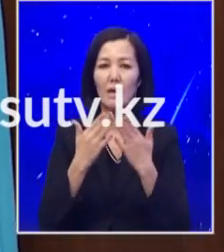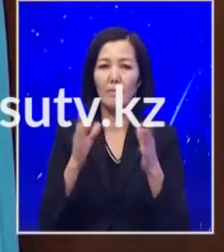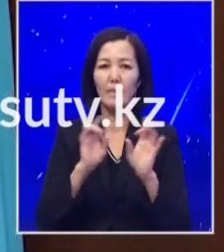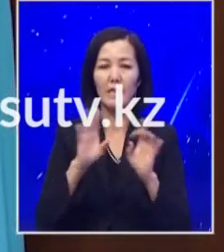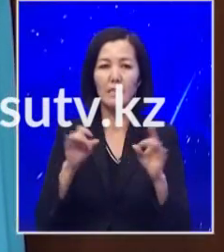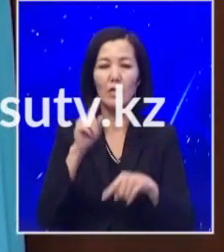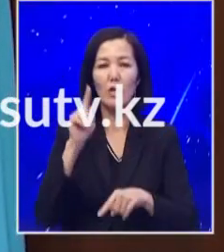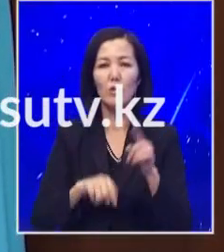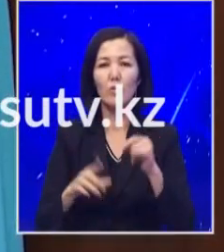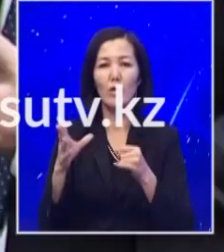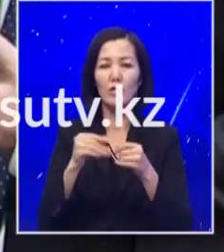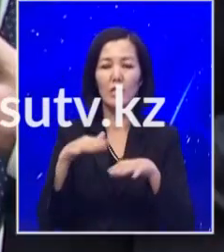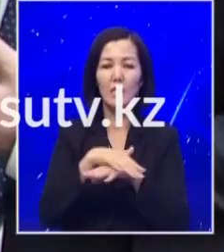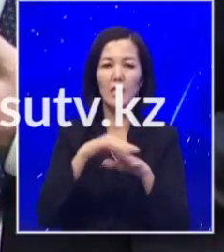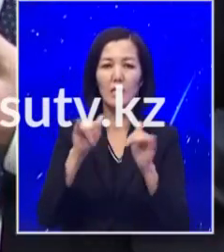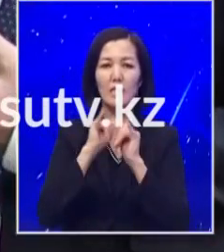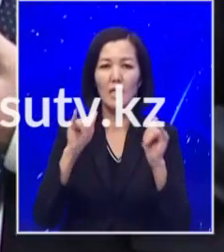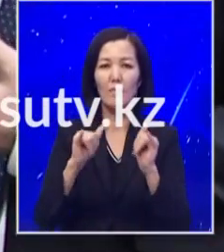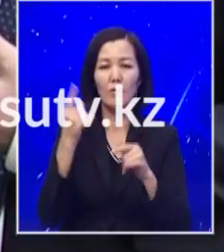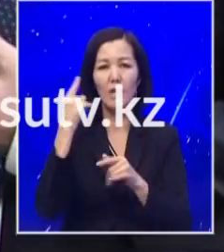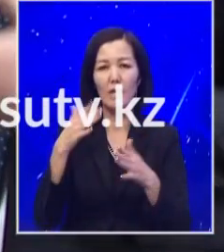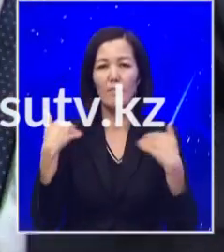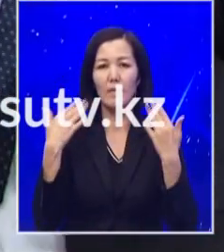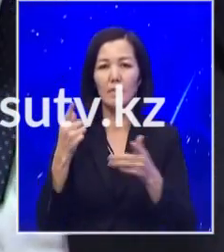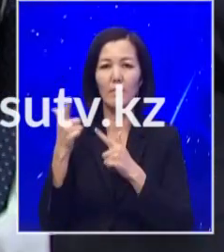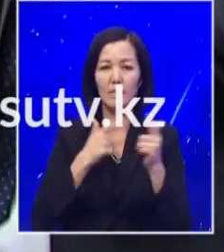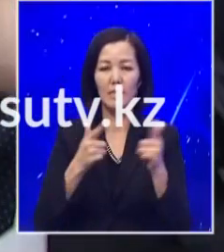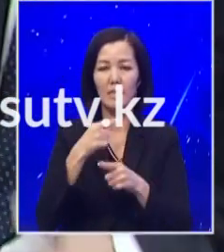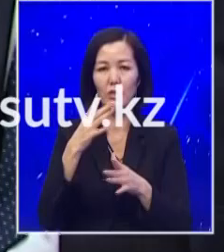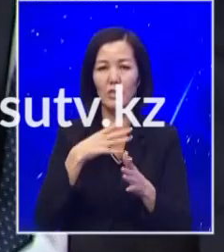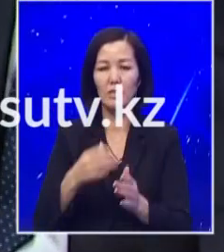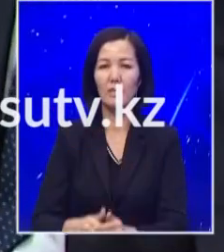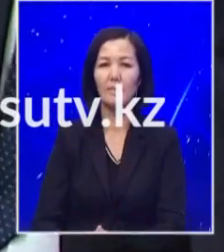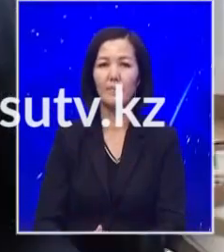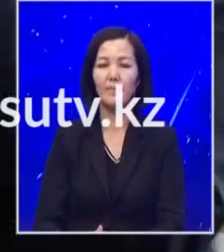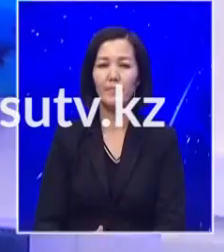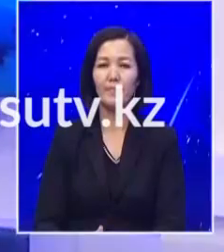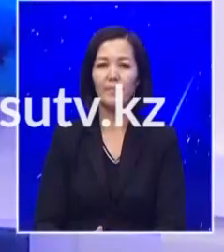елімен жерін дамытуға қатысты әр бастамасын қолдауға әзірліктерін жеткізді.